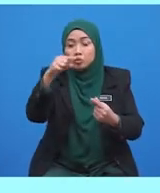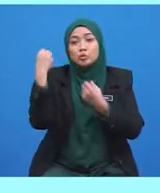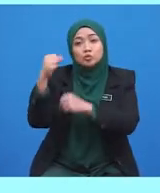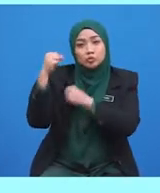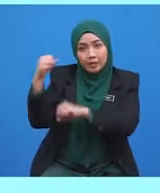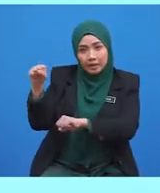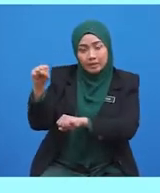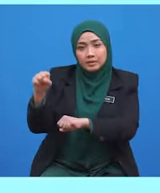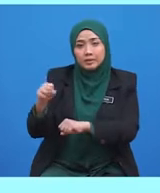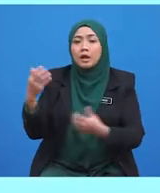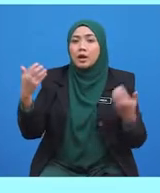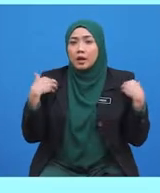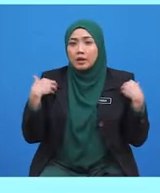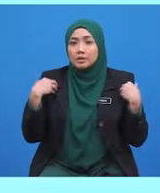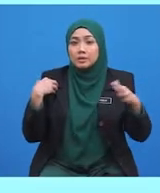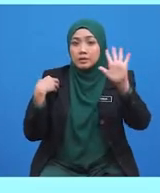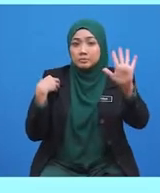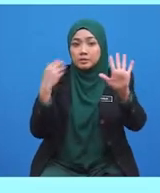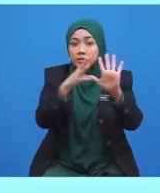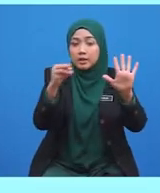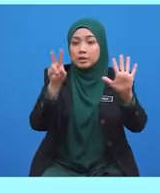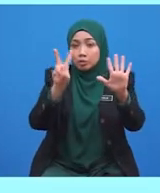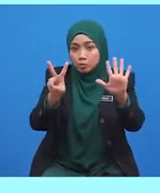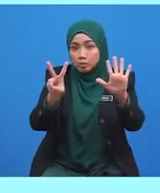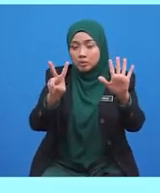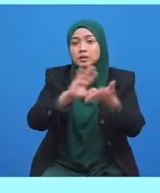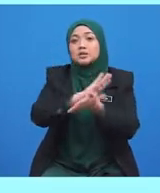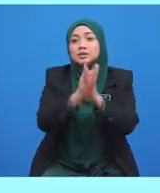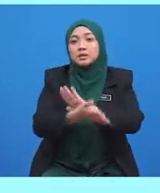sukan. Ada 5 dan 2. Jadi,